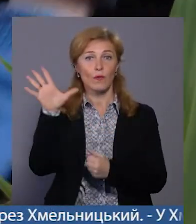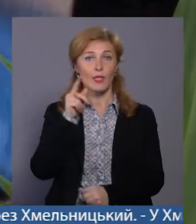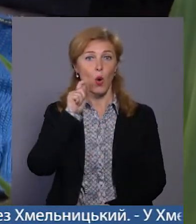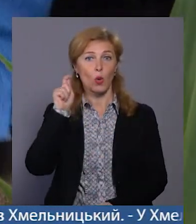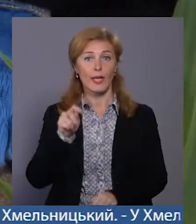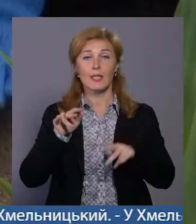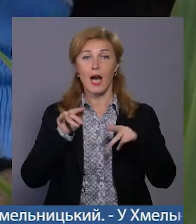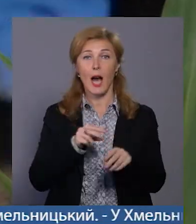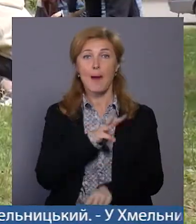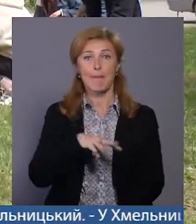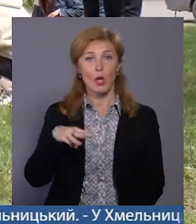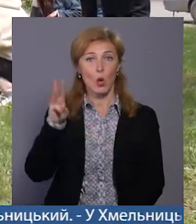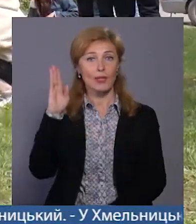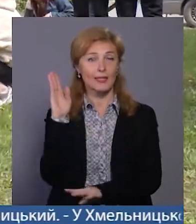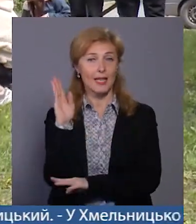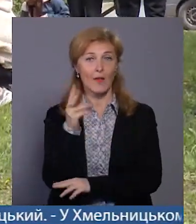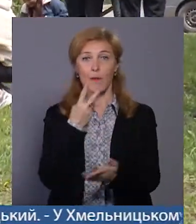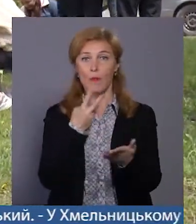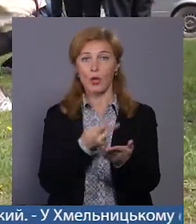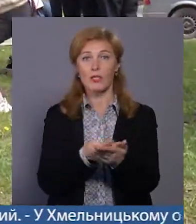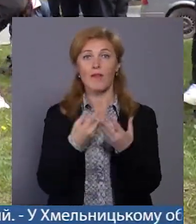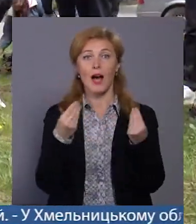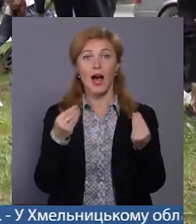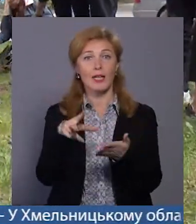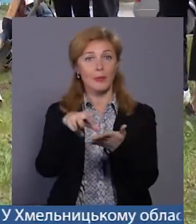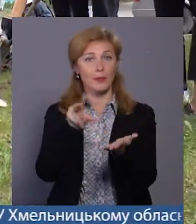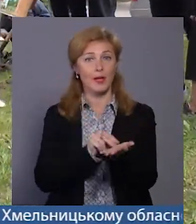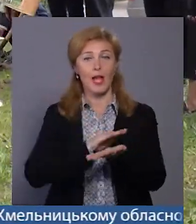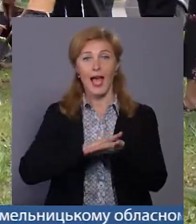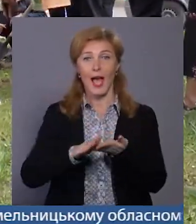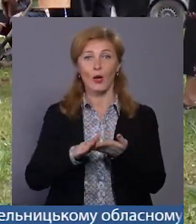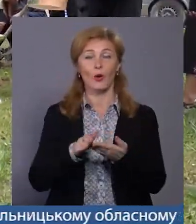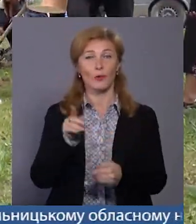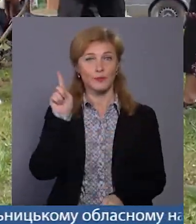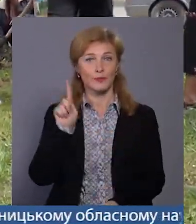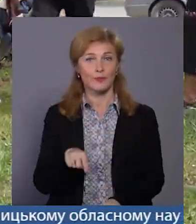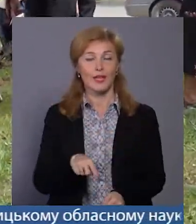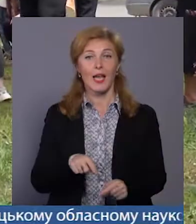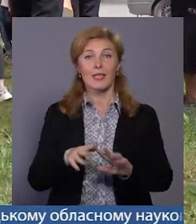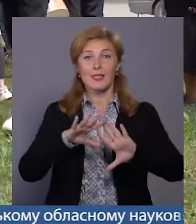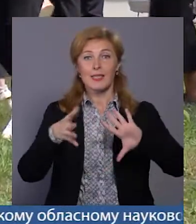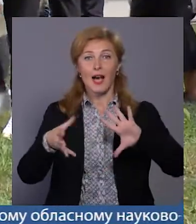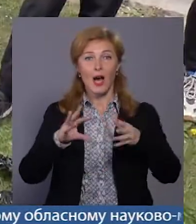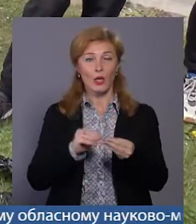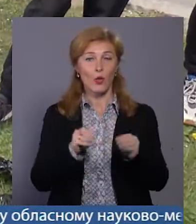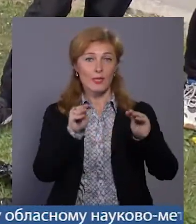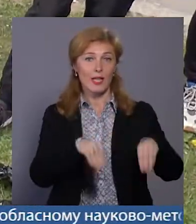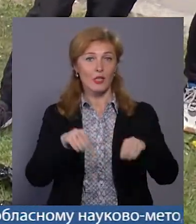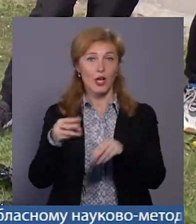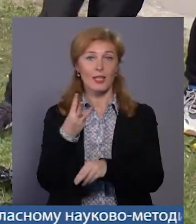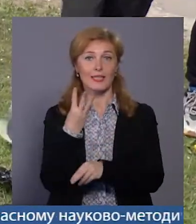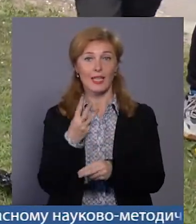«Мільйон дерев», показавши молодшим школярам гарний приклад екосвідомості. Загалом кущі саджали 3 випускних класи, а